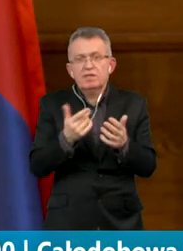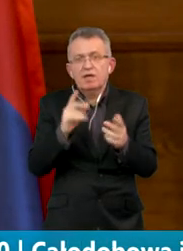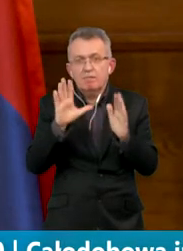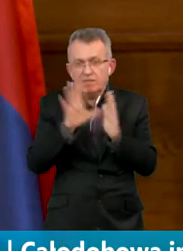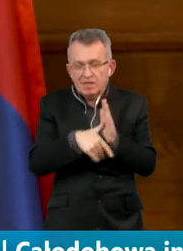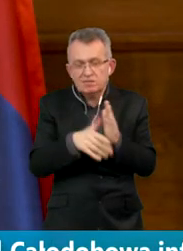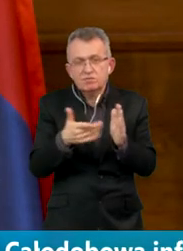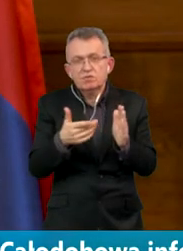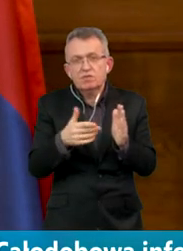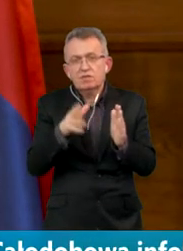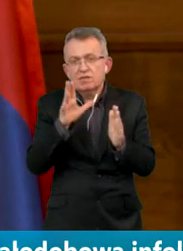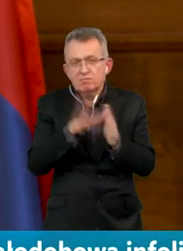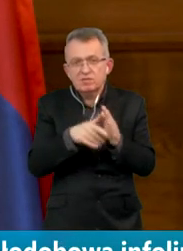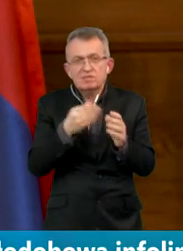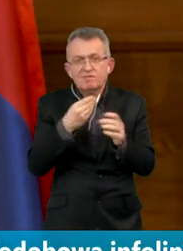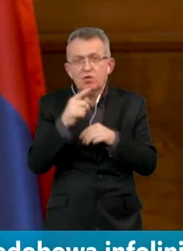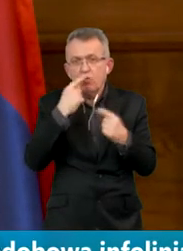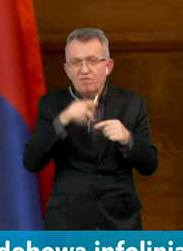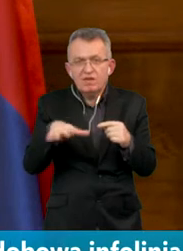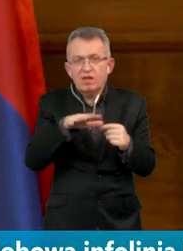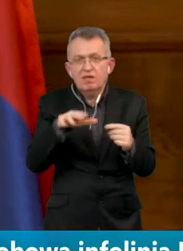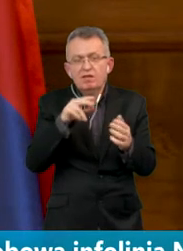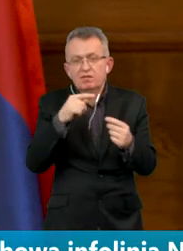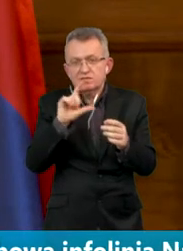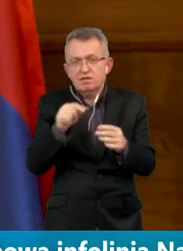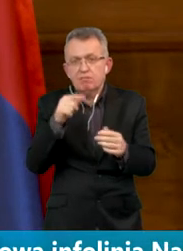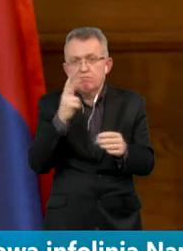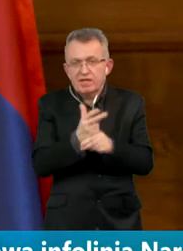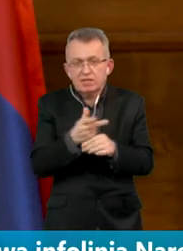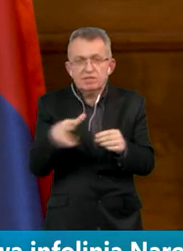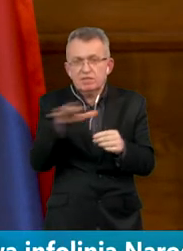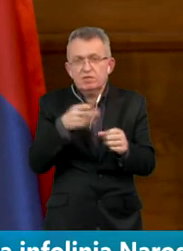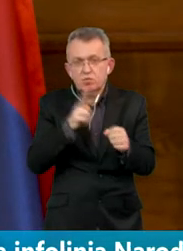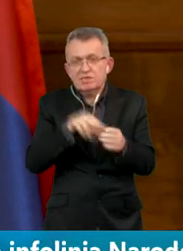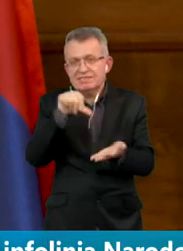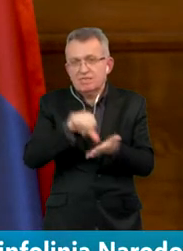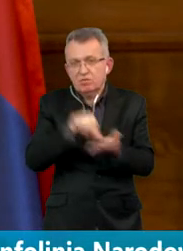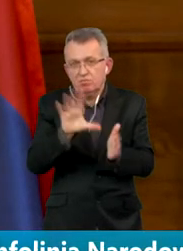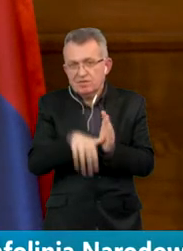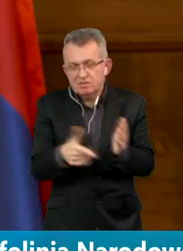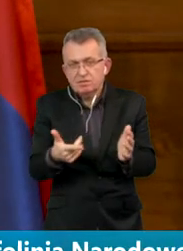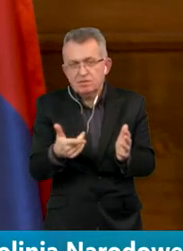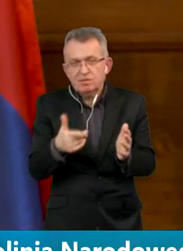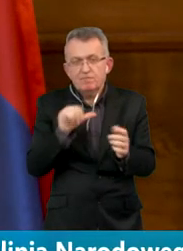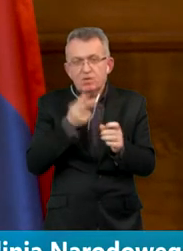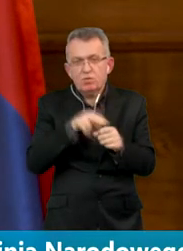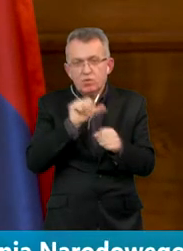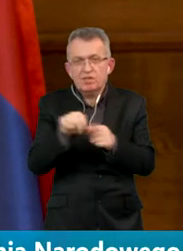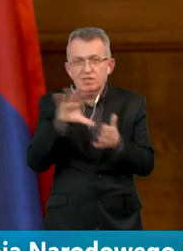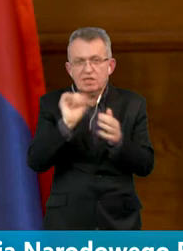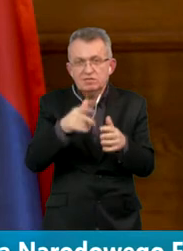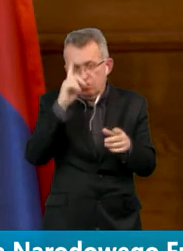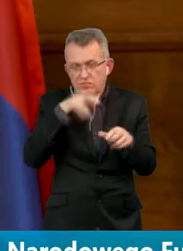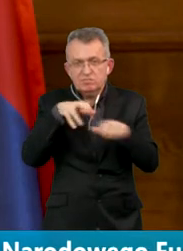miasto no, w największej części odpowiada za te parkingi, które znajdują się w centrum Szczecina, w tej części, która jest publiczna